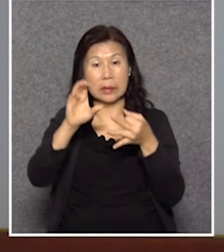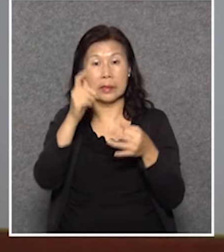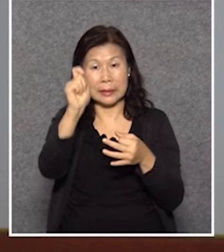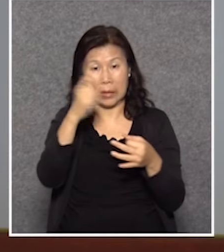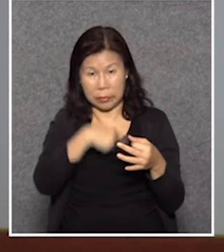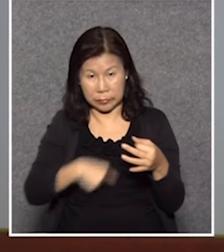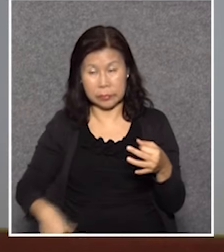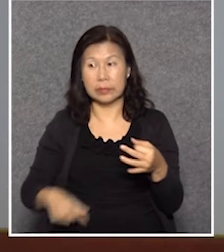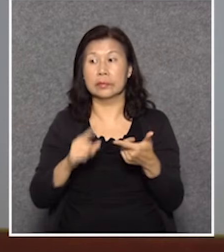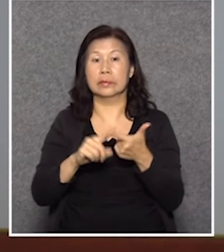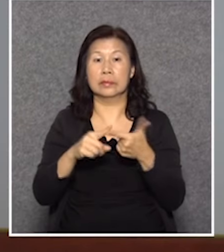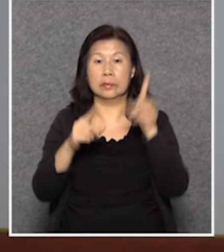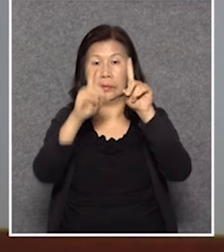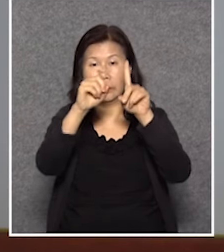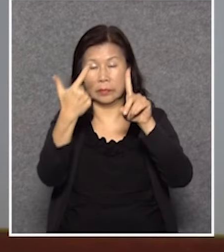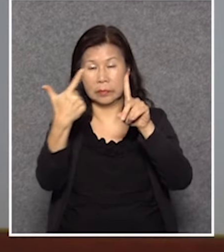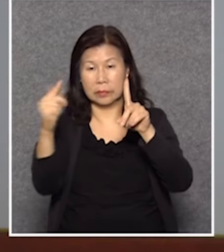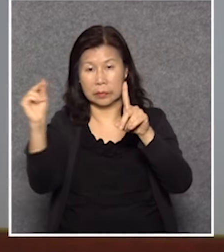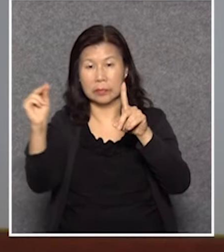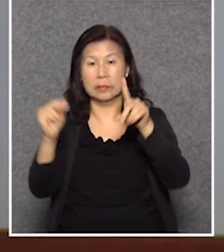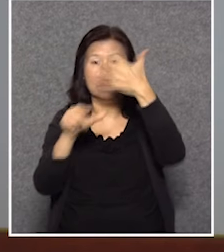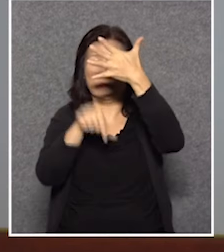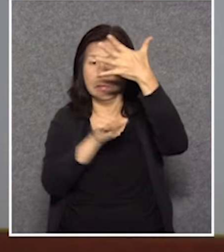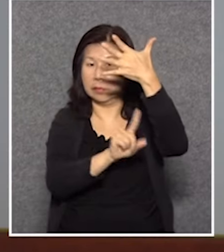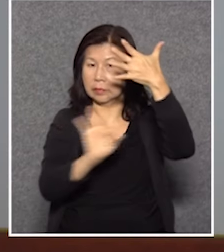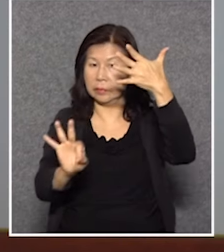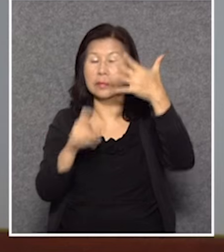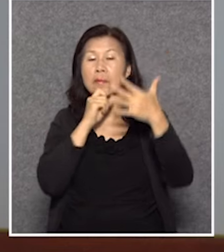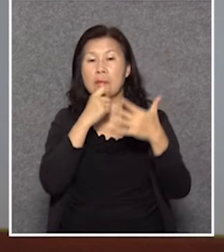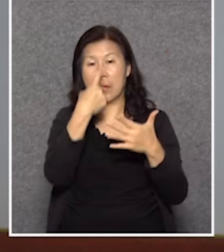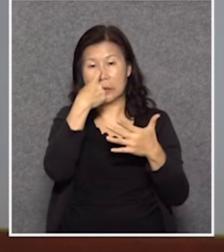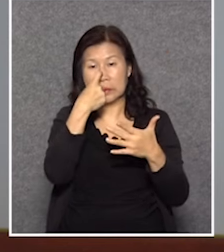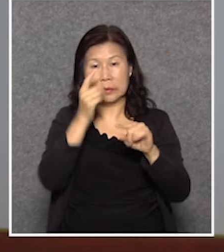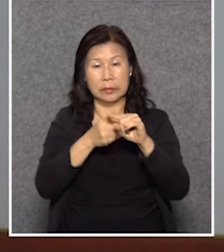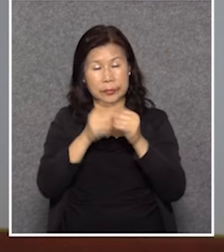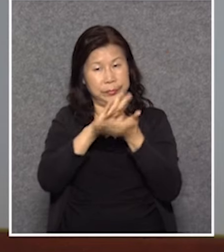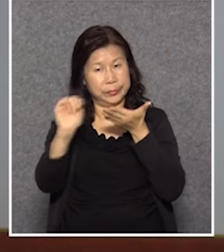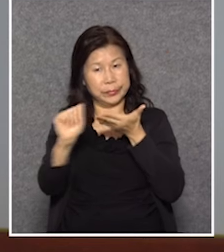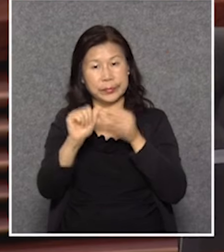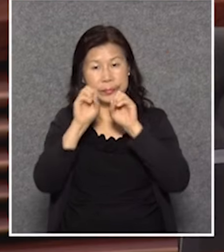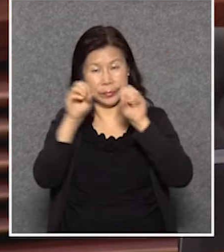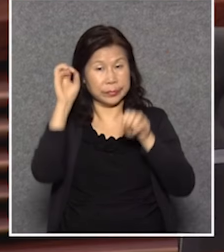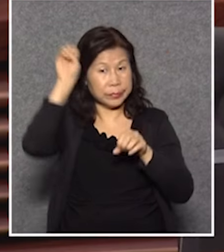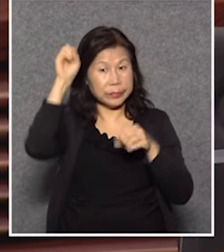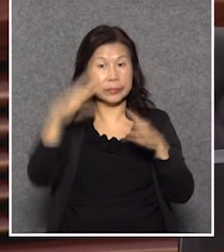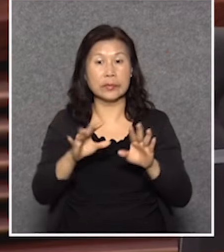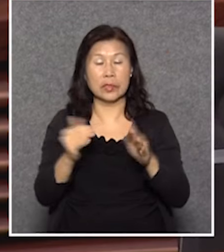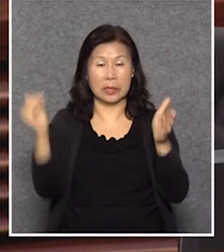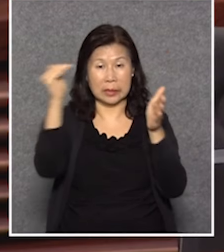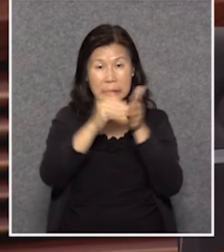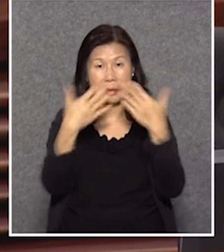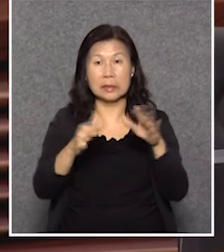員在1987年5月13日《港英時代》的真知灼見，而家事隔幾多年